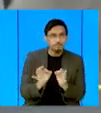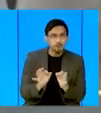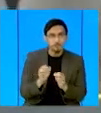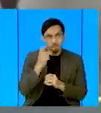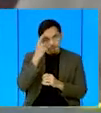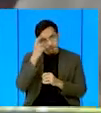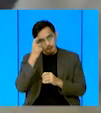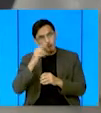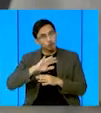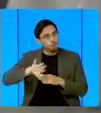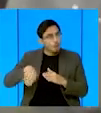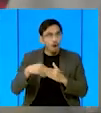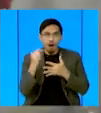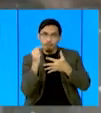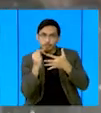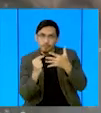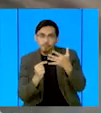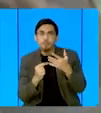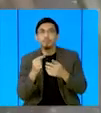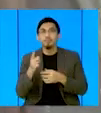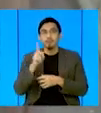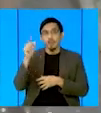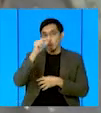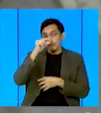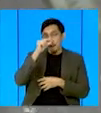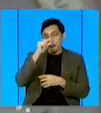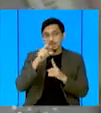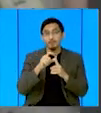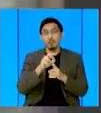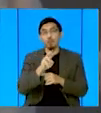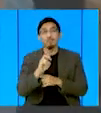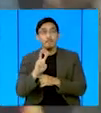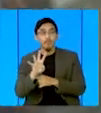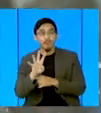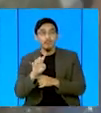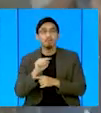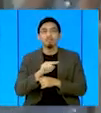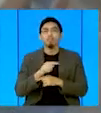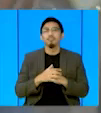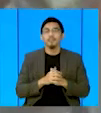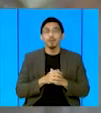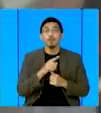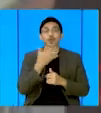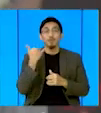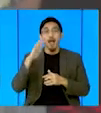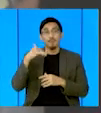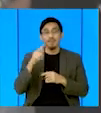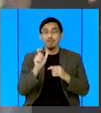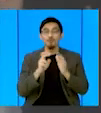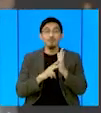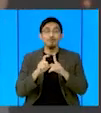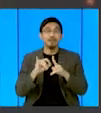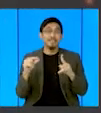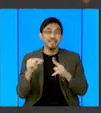digelar di Dubai pada Desember 2024, lulusan teknik kimia Universitas Diponegoro ini akan membawa misi tentang kesetaraan gender,